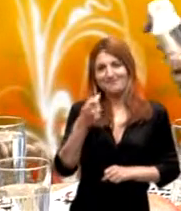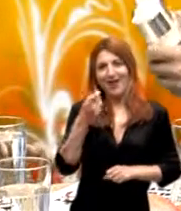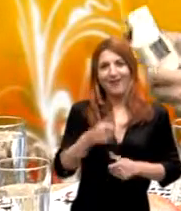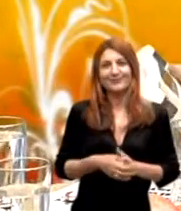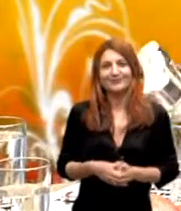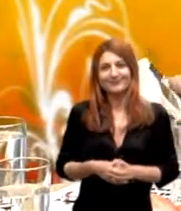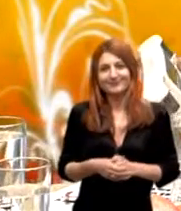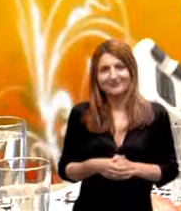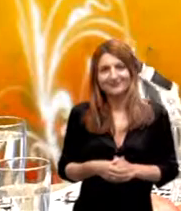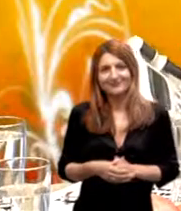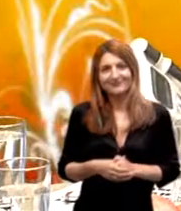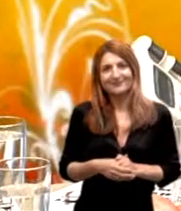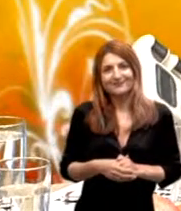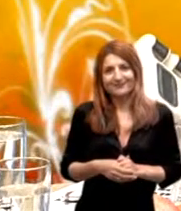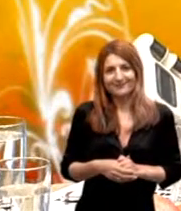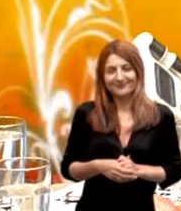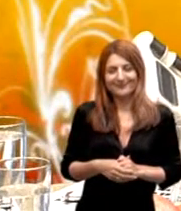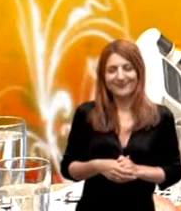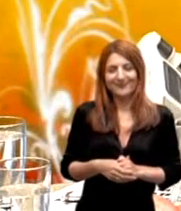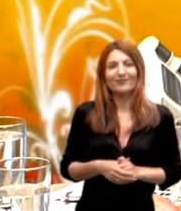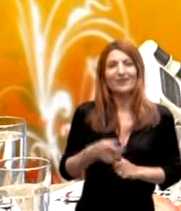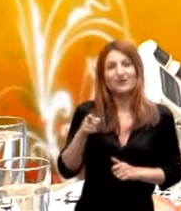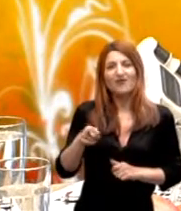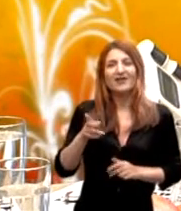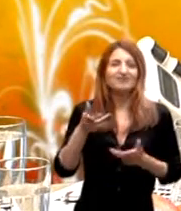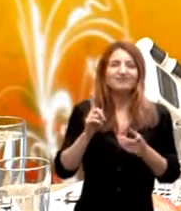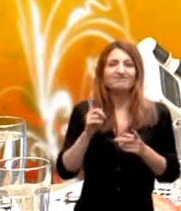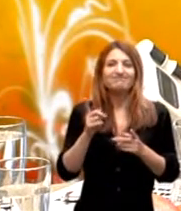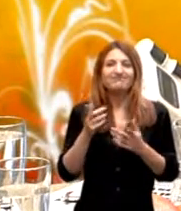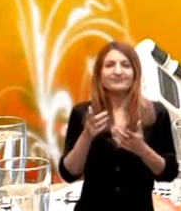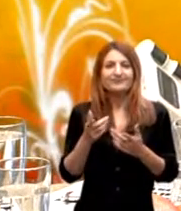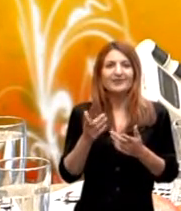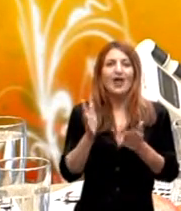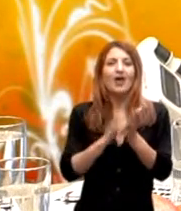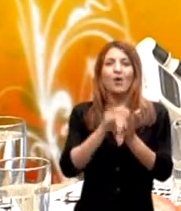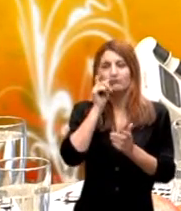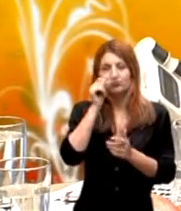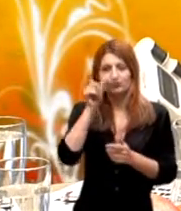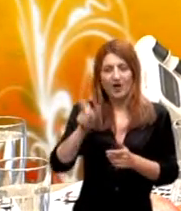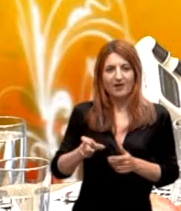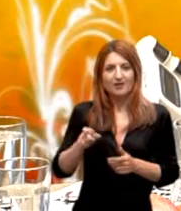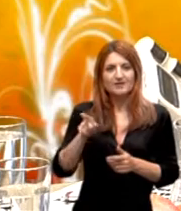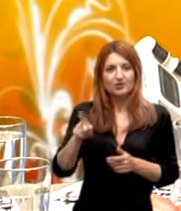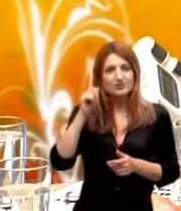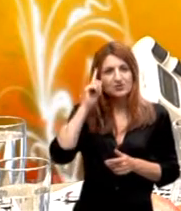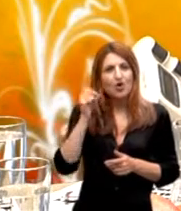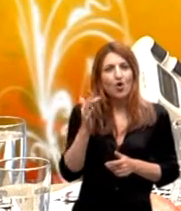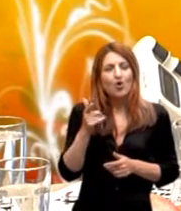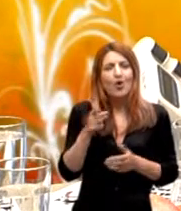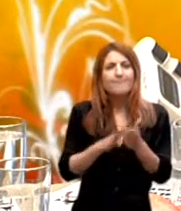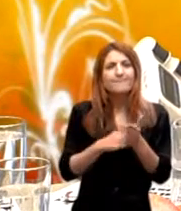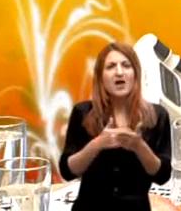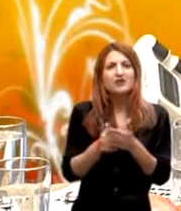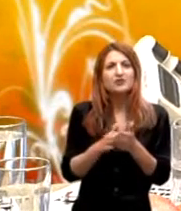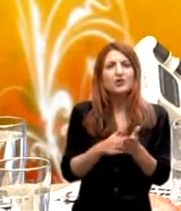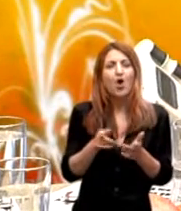Josip, ajmo napraviti, mada ovo odskače. Znači, kod muškarca vam je to koliko masnoće